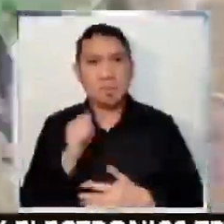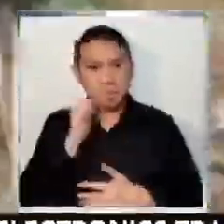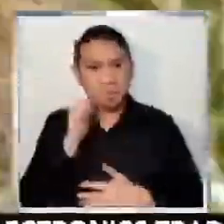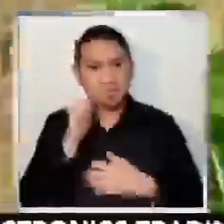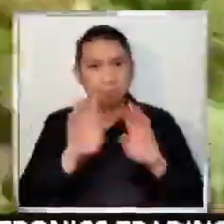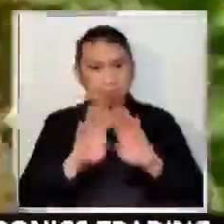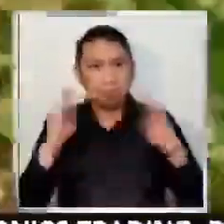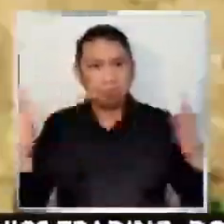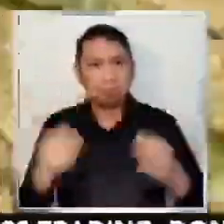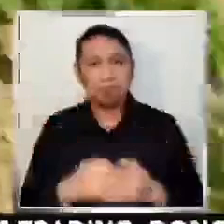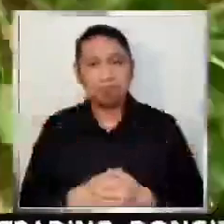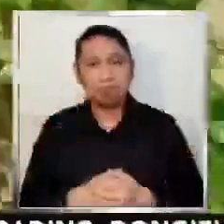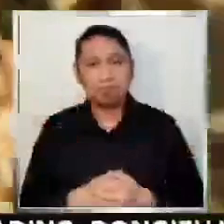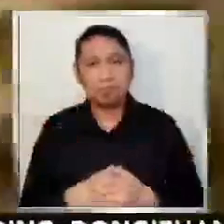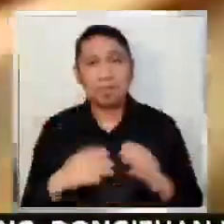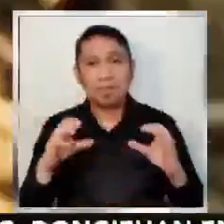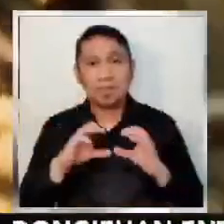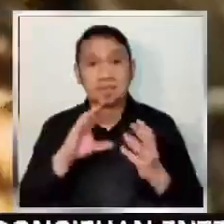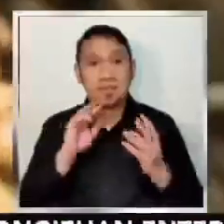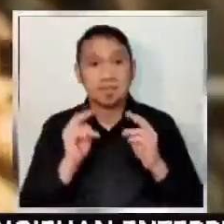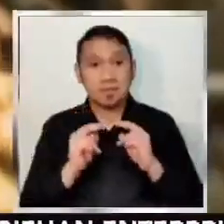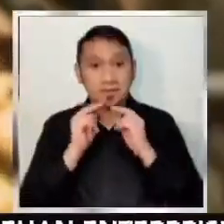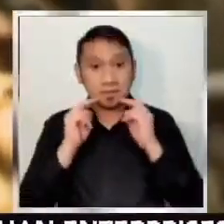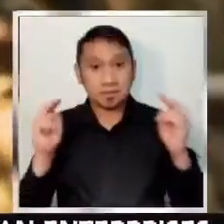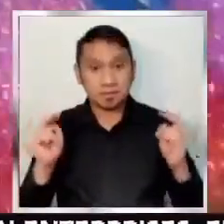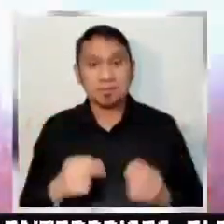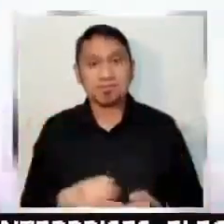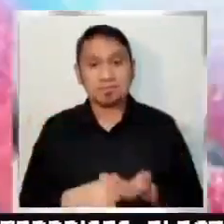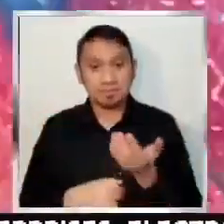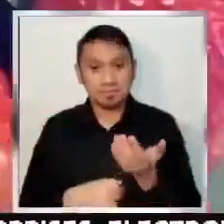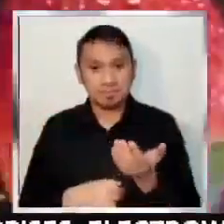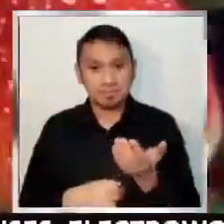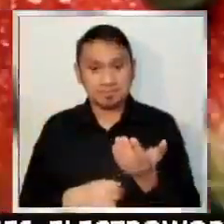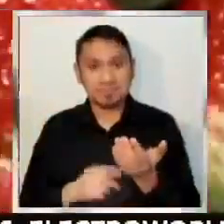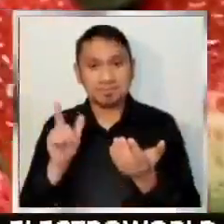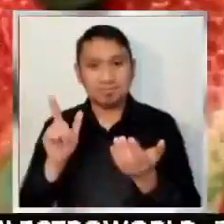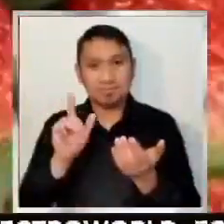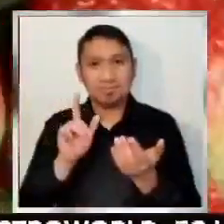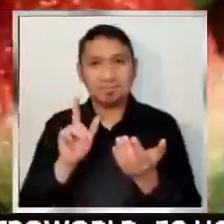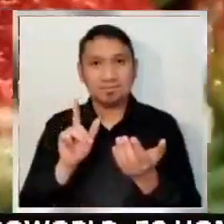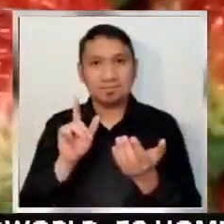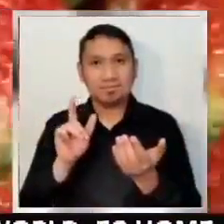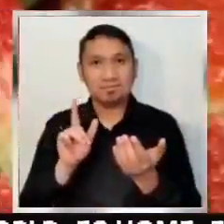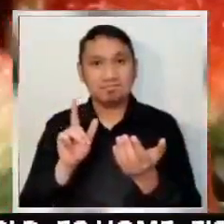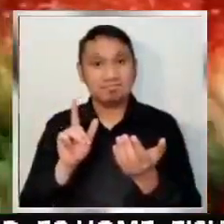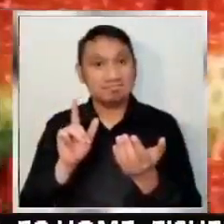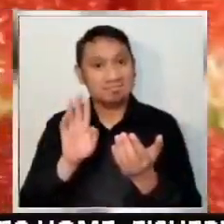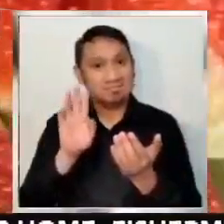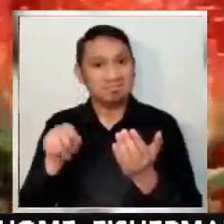Para sa GMA Integrated News, Salima Refran, nakatutok 24 oras.